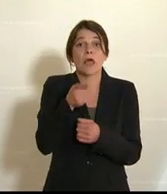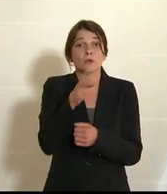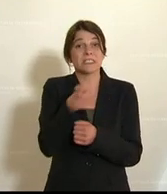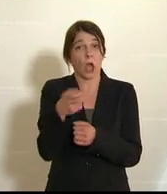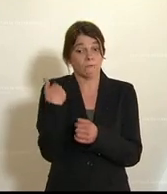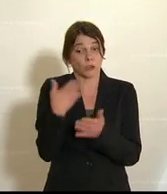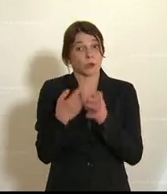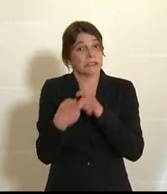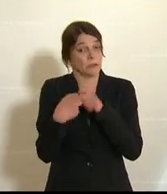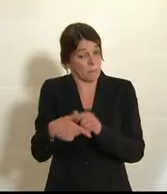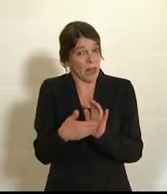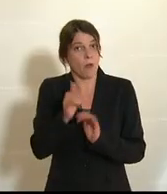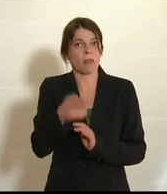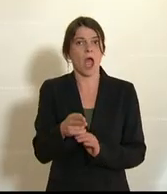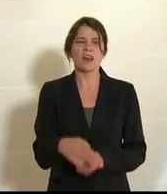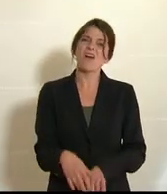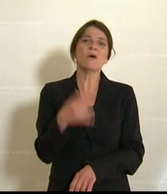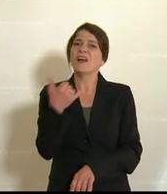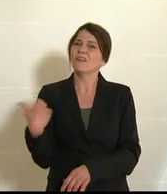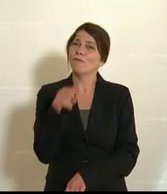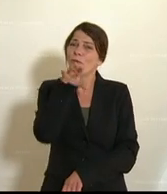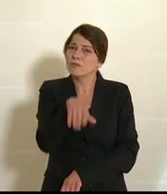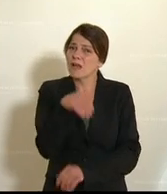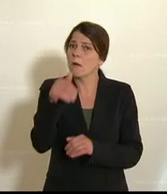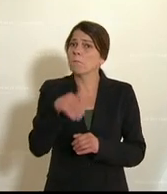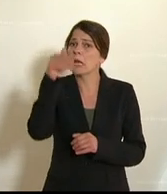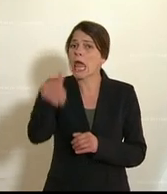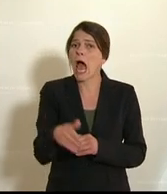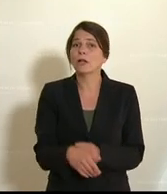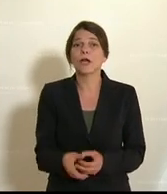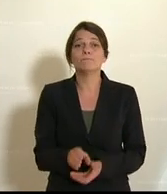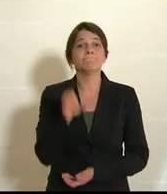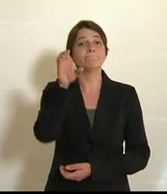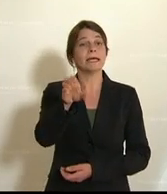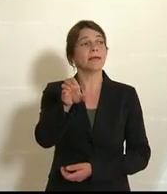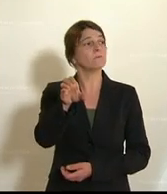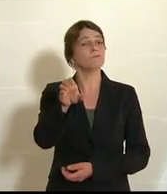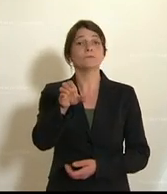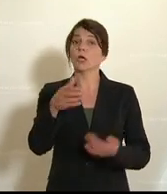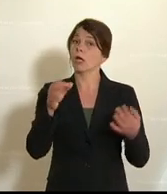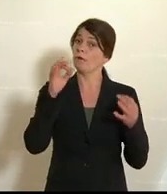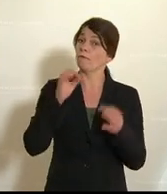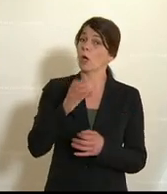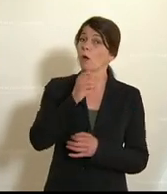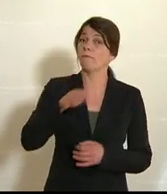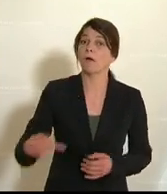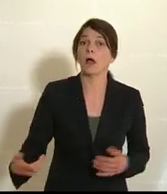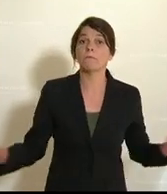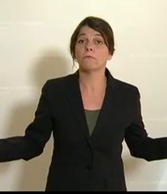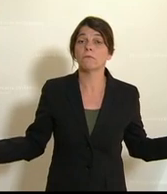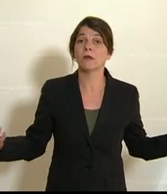100.000 Euro teilweise. Und jetzt haben wir 15 Milliarden zur freien Vergabe in die COFAG. 15